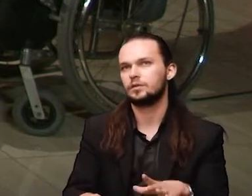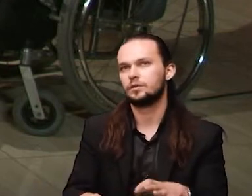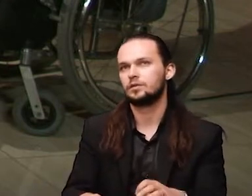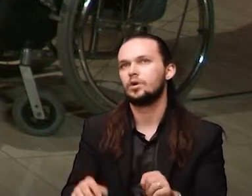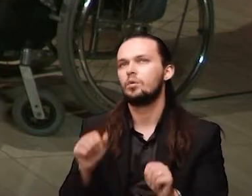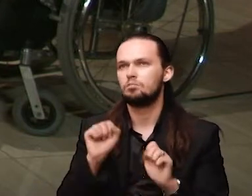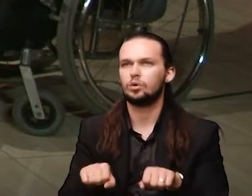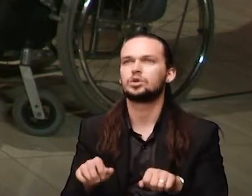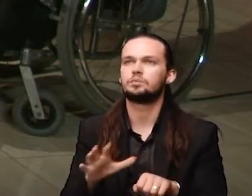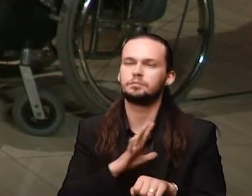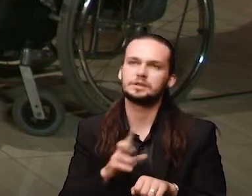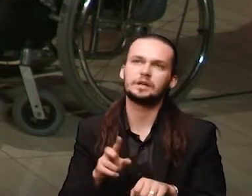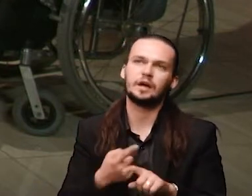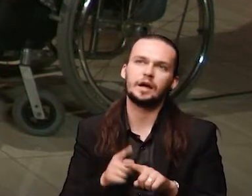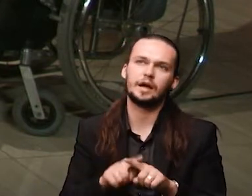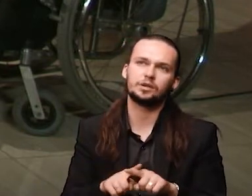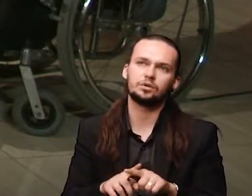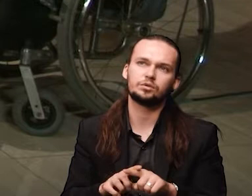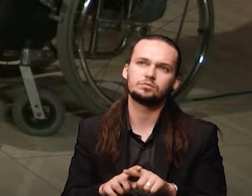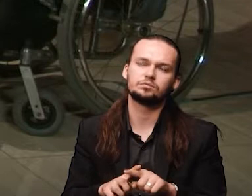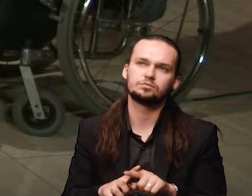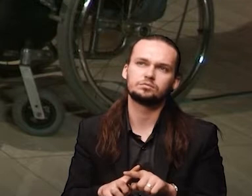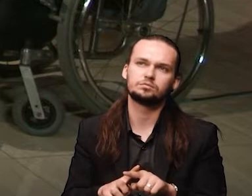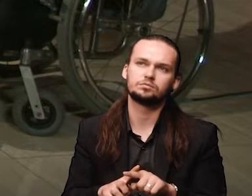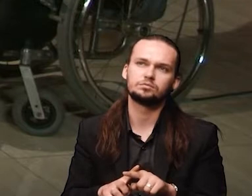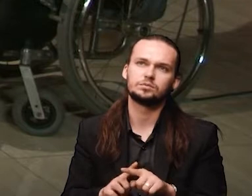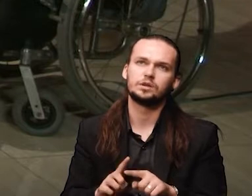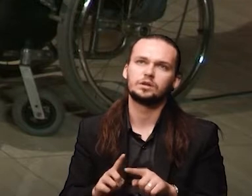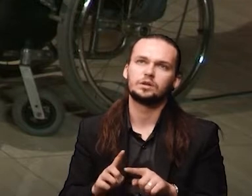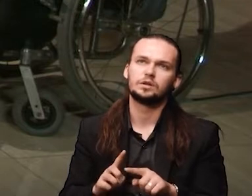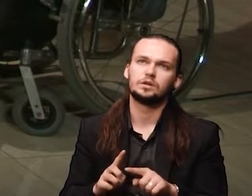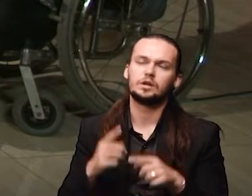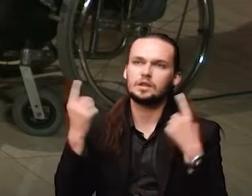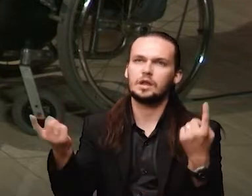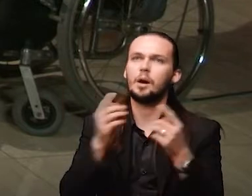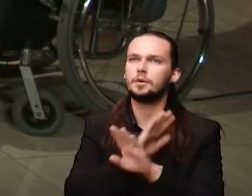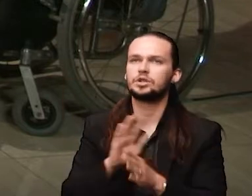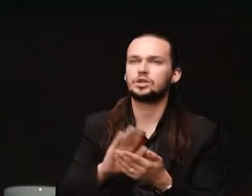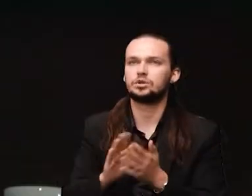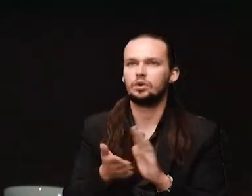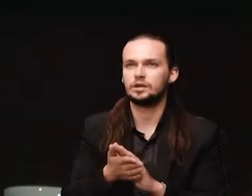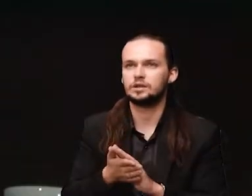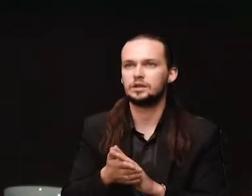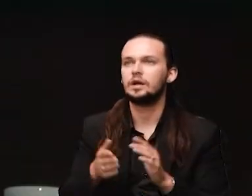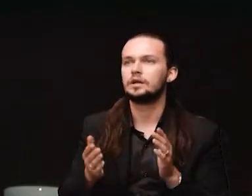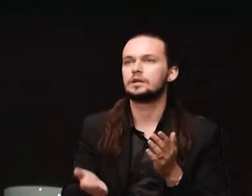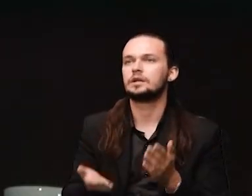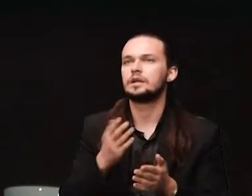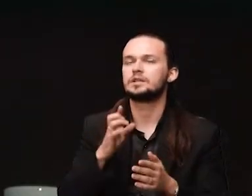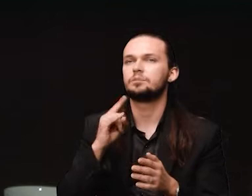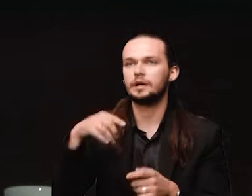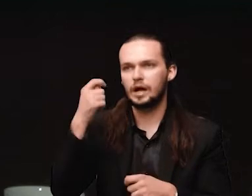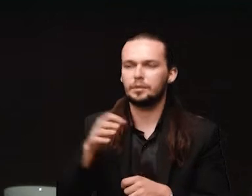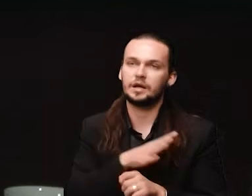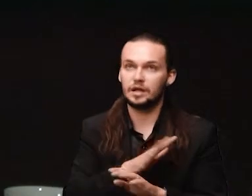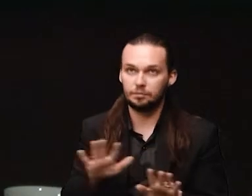еще он не подготовлен. Так, может, это все-таки нетипичная ситуация? Может, это так... еще он увидел камеру. Это нетипичная. То есть, если бы камеры не было, он бы вообще сказал, что